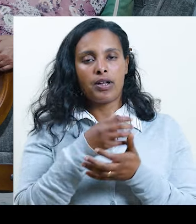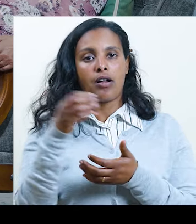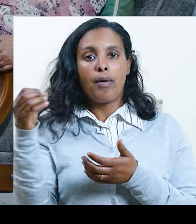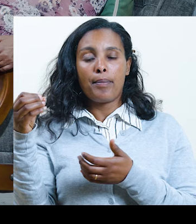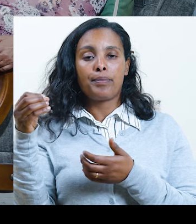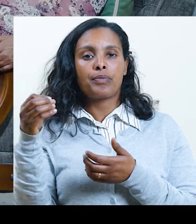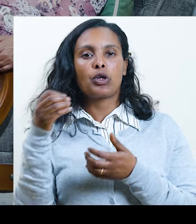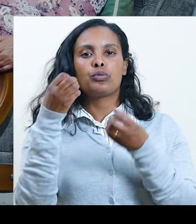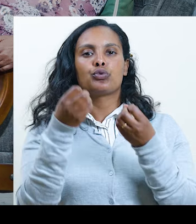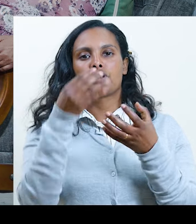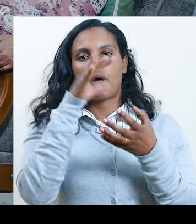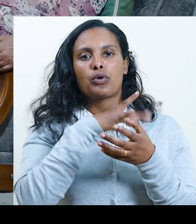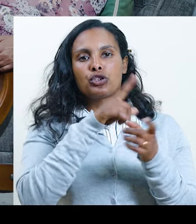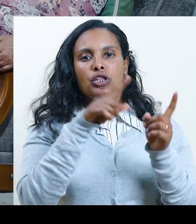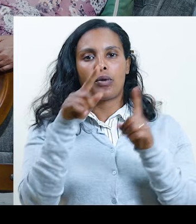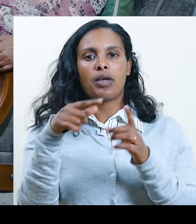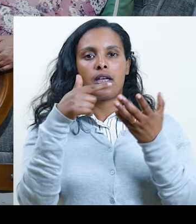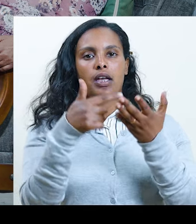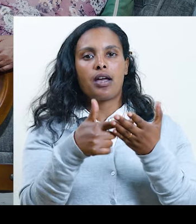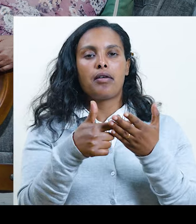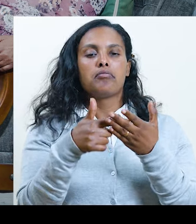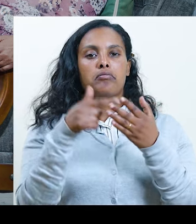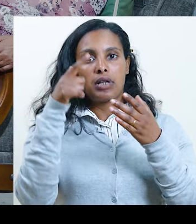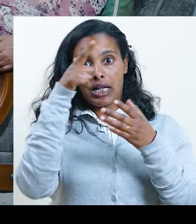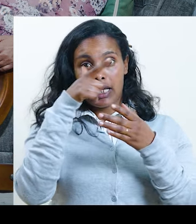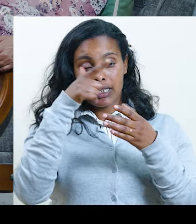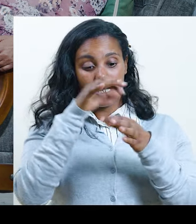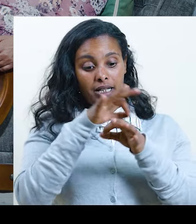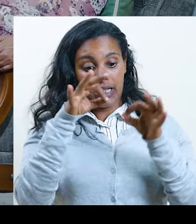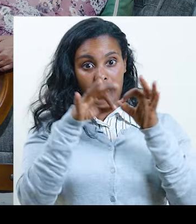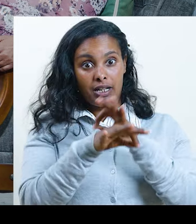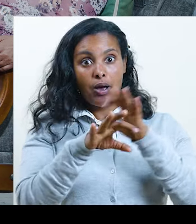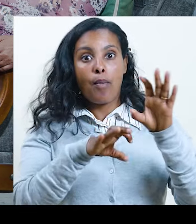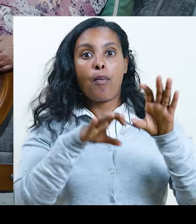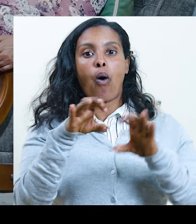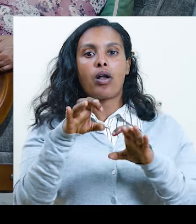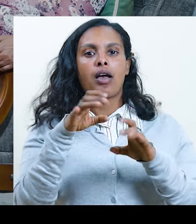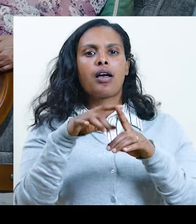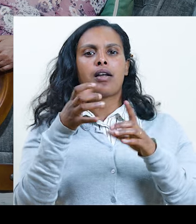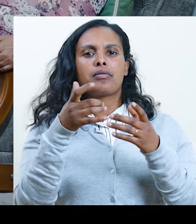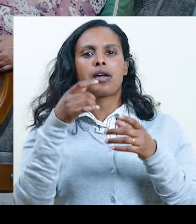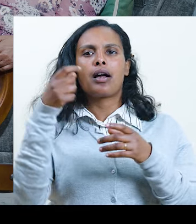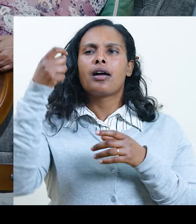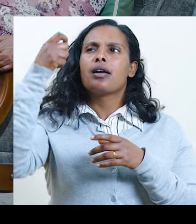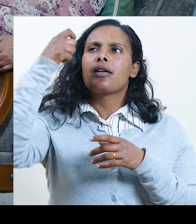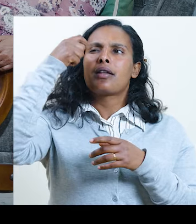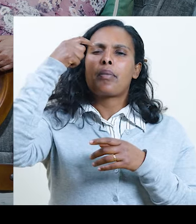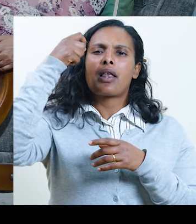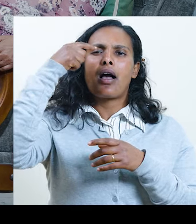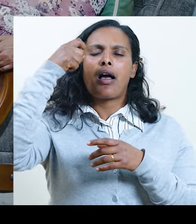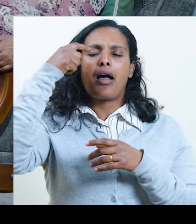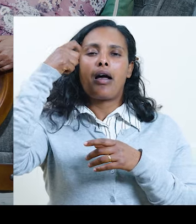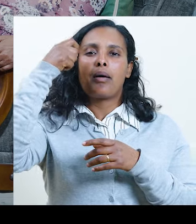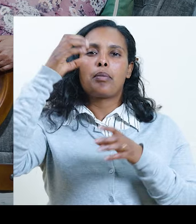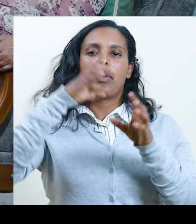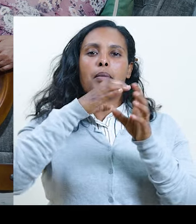እና ብዙ ሰዎች ደግሞ ይሄ ንቅለ ተከላው ከተደረገልን በኋላ እንደ ልብ ጠብታ ማግኘት